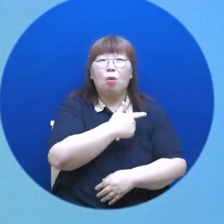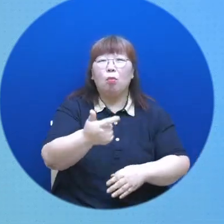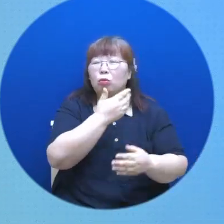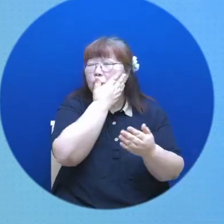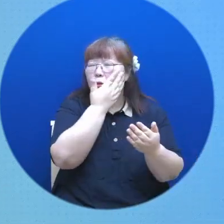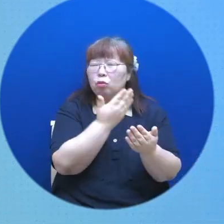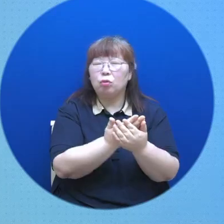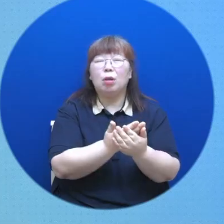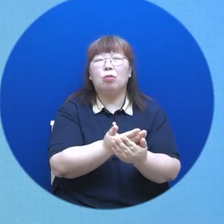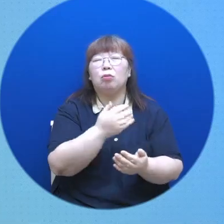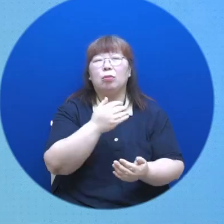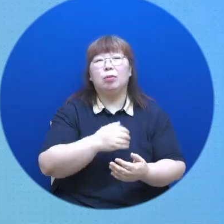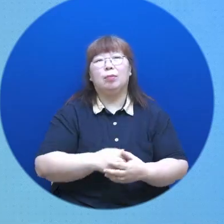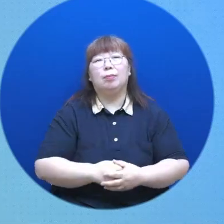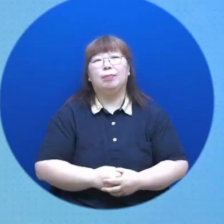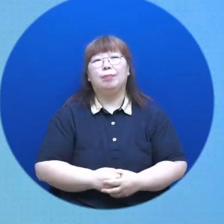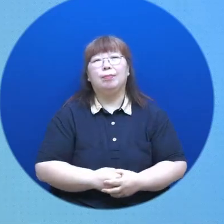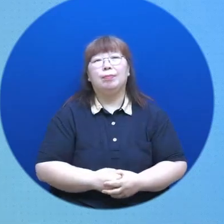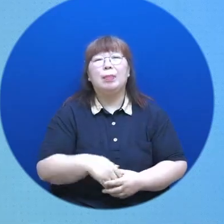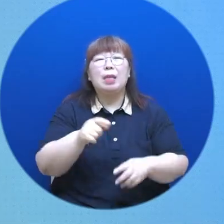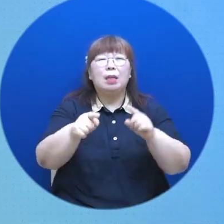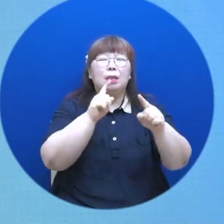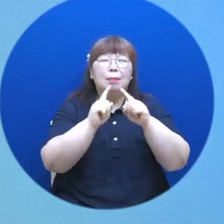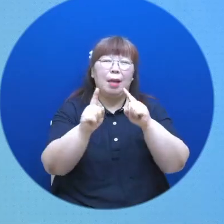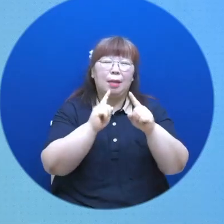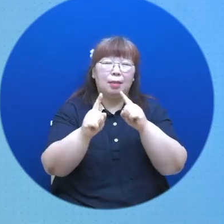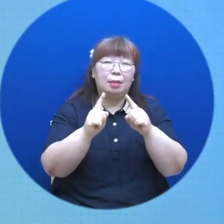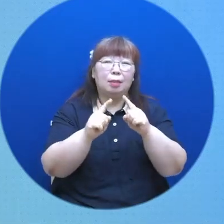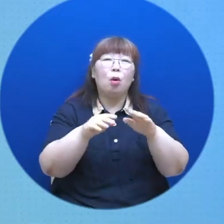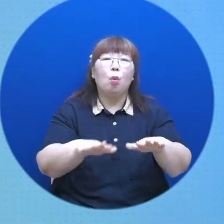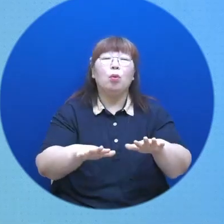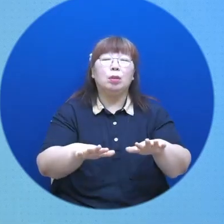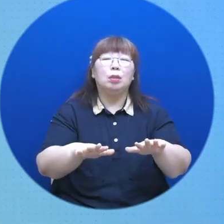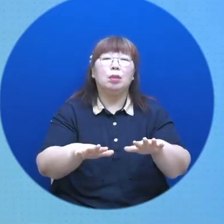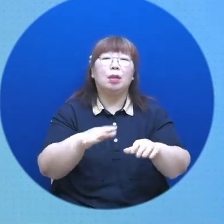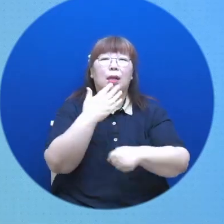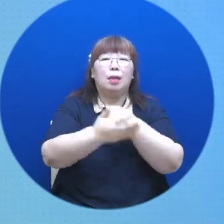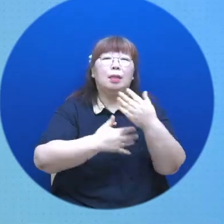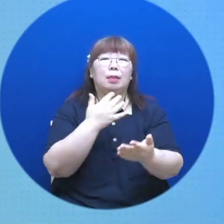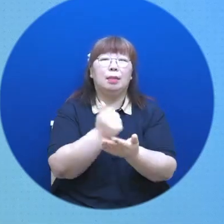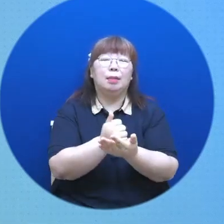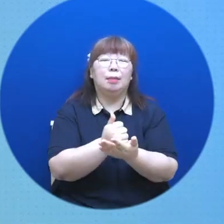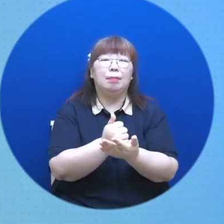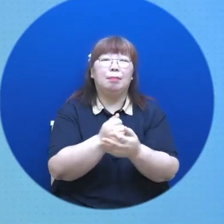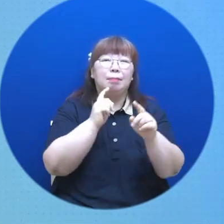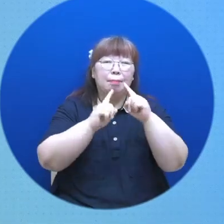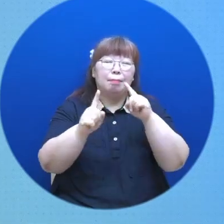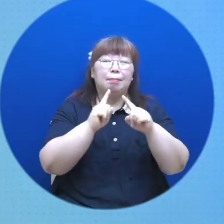너무나 고결하단다. 그 말씀을 오늘 해주고 계신 거예요.